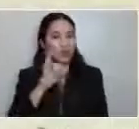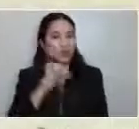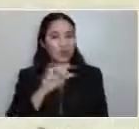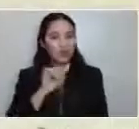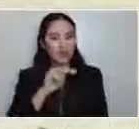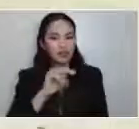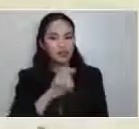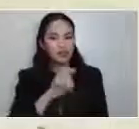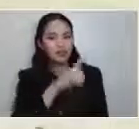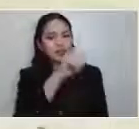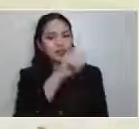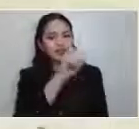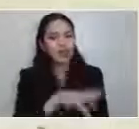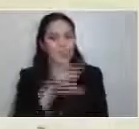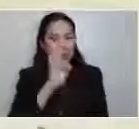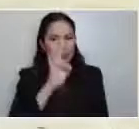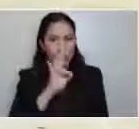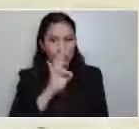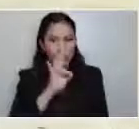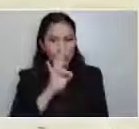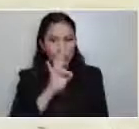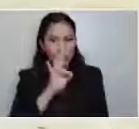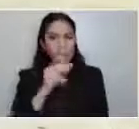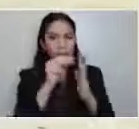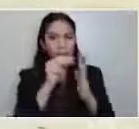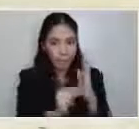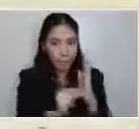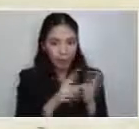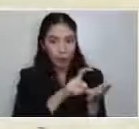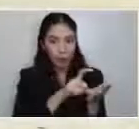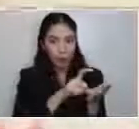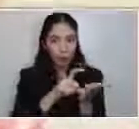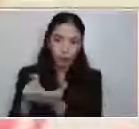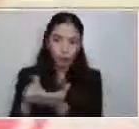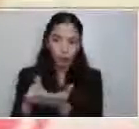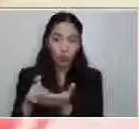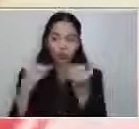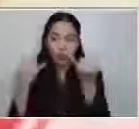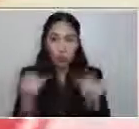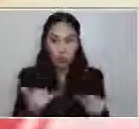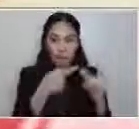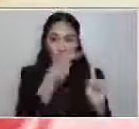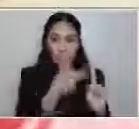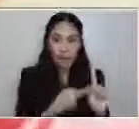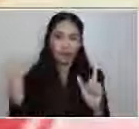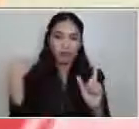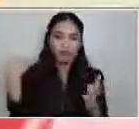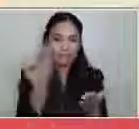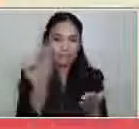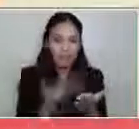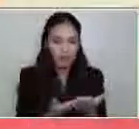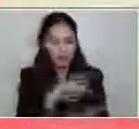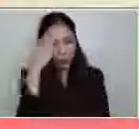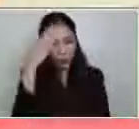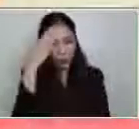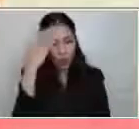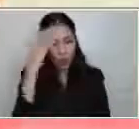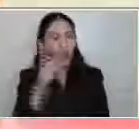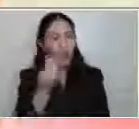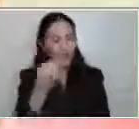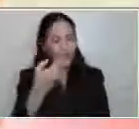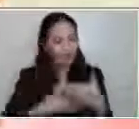itong COVID-19 pandemic. Dayan, gani? Okay yun, ano, gani? Ngayon, Sinovac, bukas